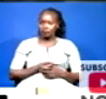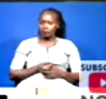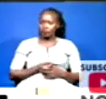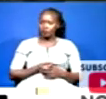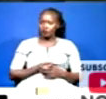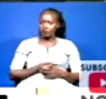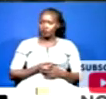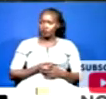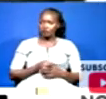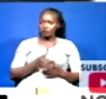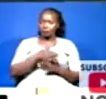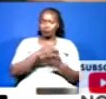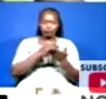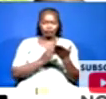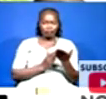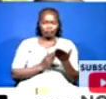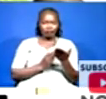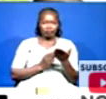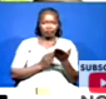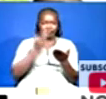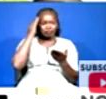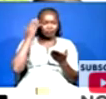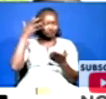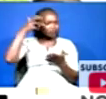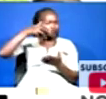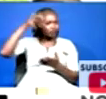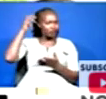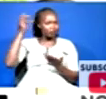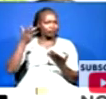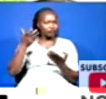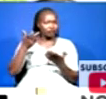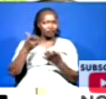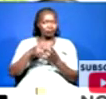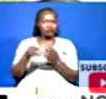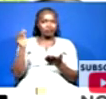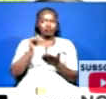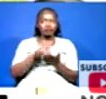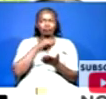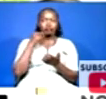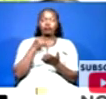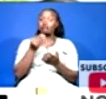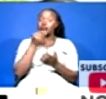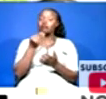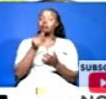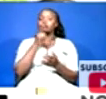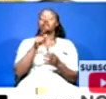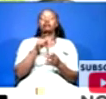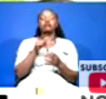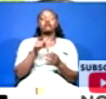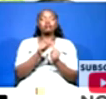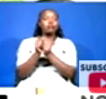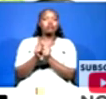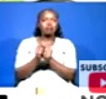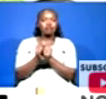Alimkata kichwa na jembe. Alafu akamkata hapo. Tu anakula pamoja tena wachakosa nako.